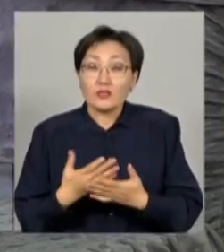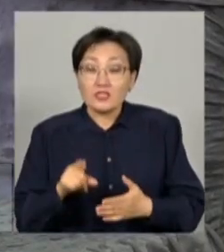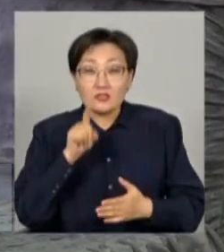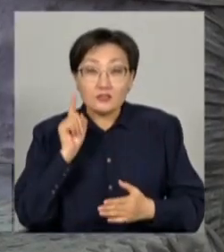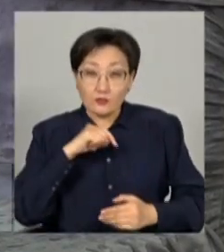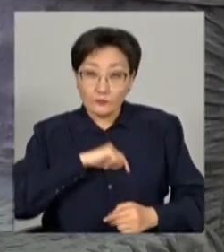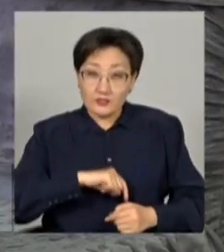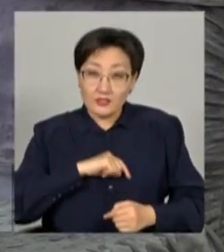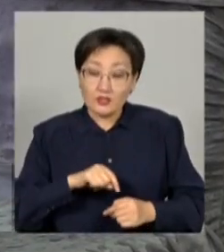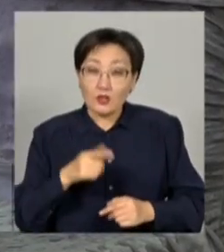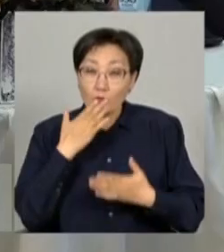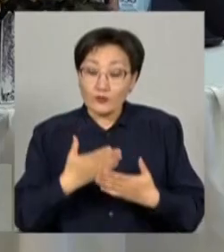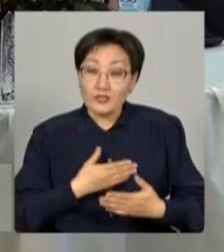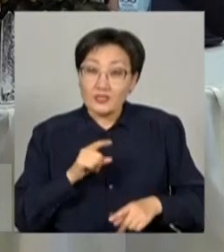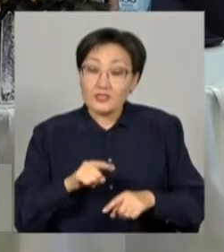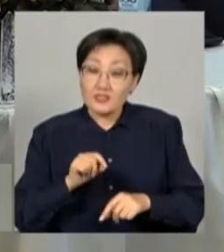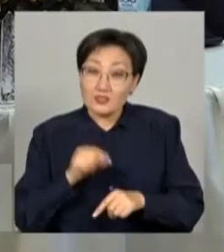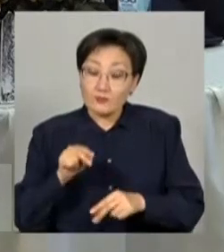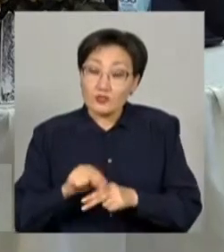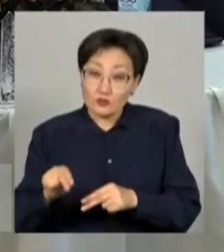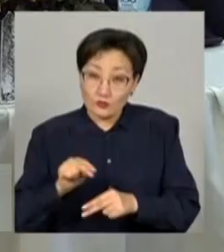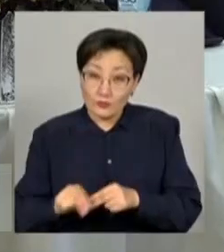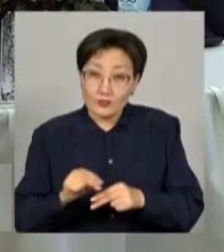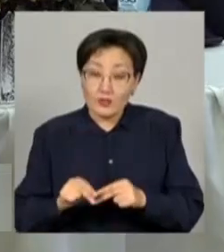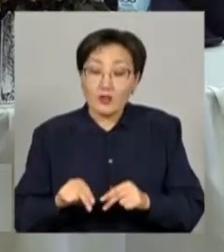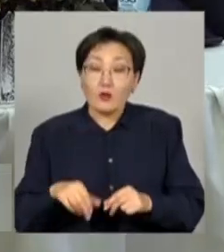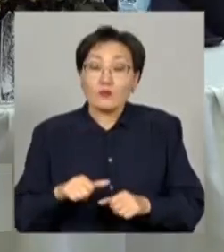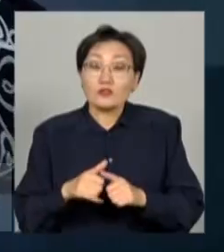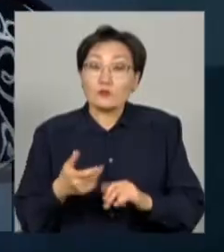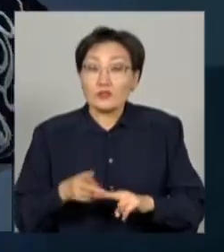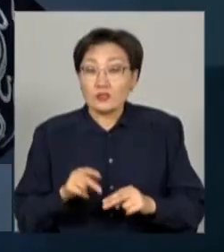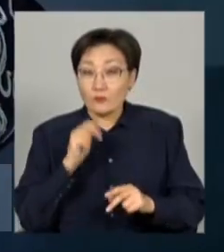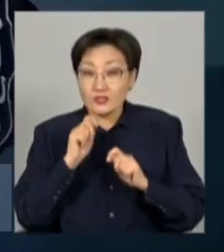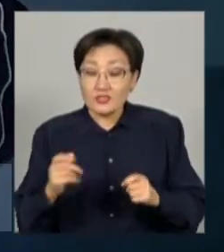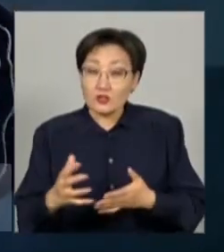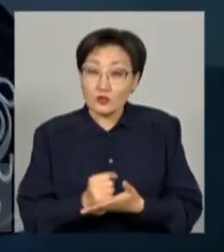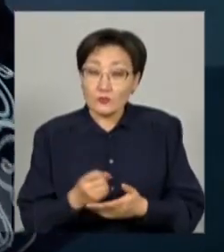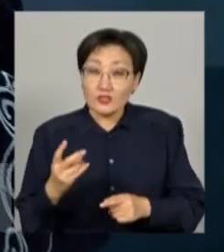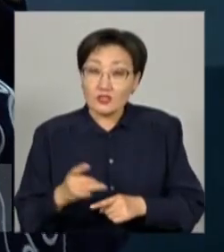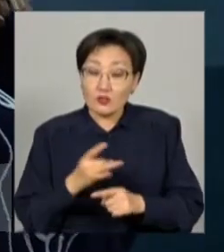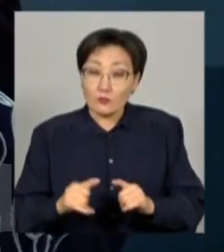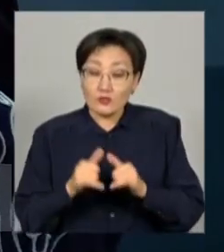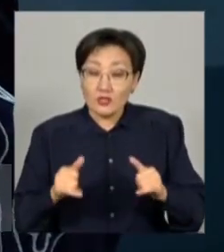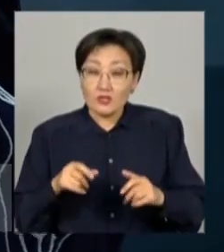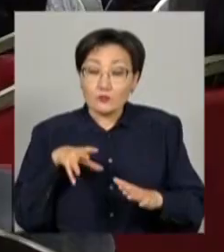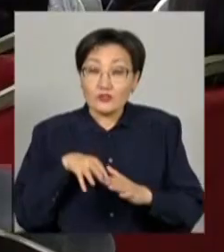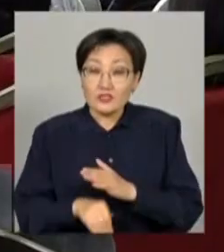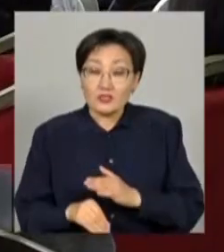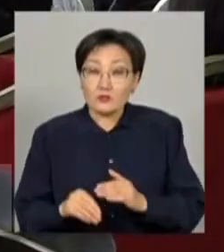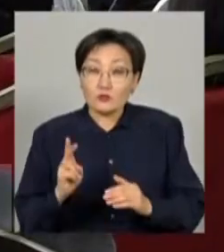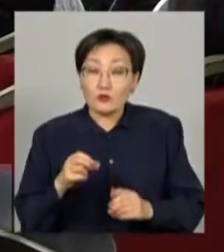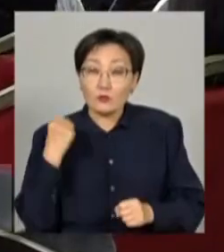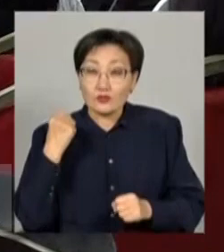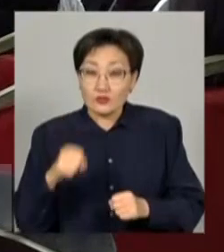бойында патриоттық сезімді қалыптастыру. Биыл жыр додасының бәсін арттыру үшін жүлде қоры екі еселеніп отыр. Жүйріктердің ішінен жорта